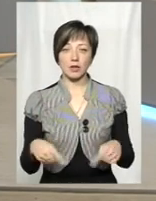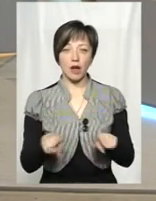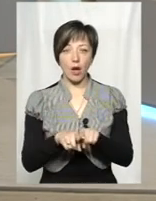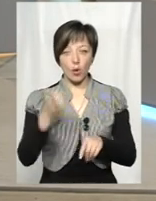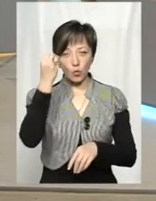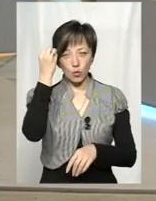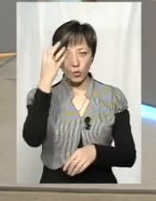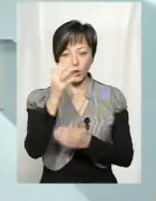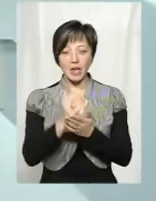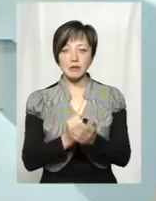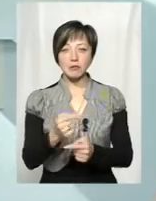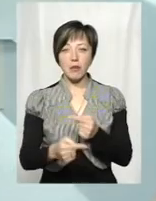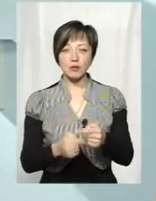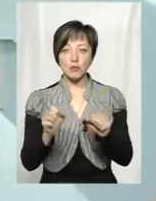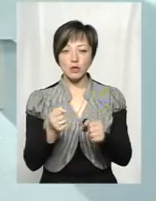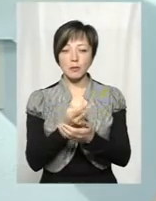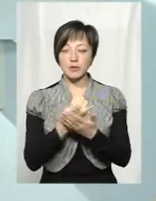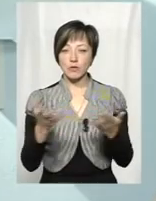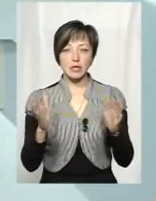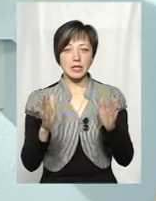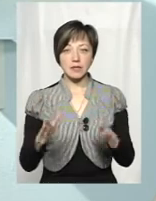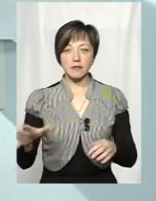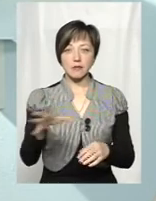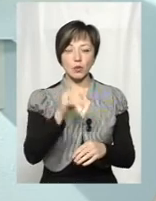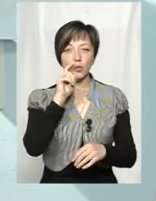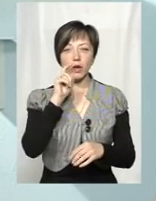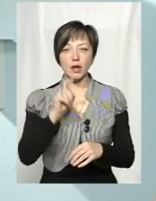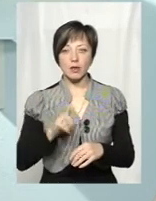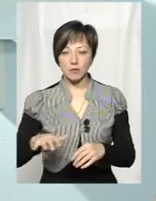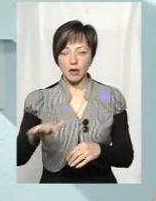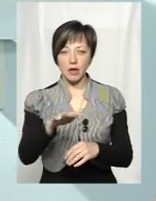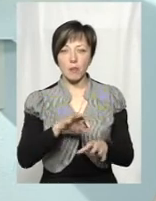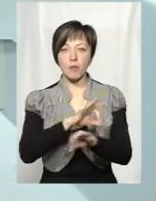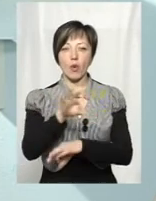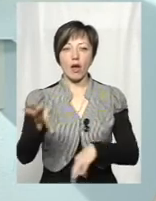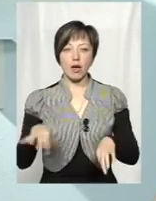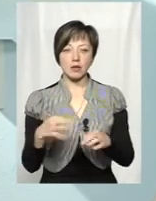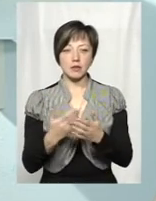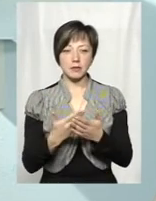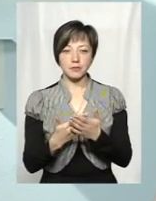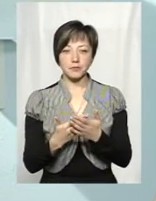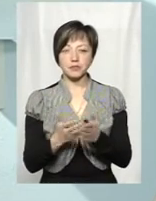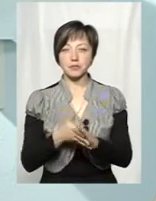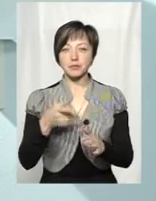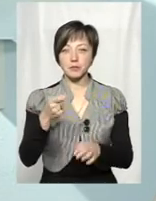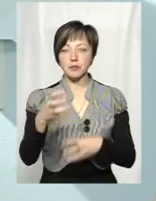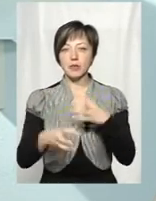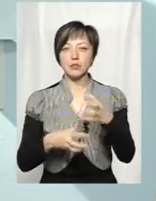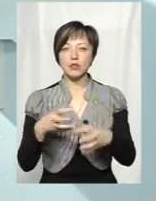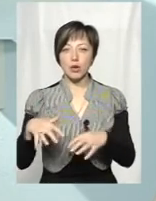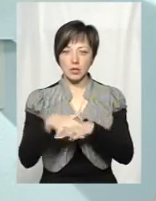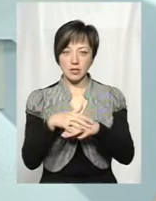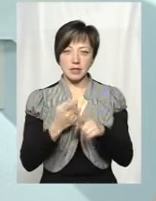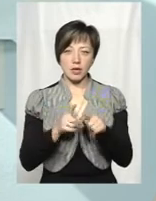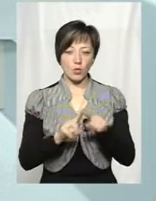культурна спадщина, яку ми можемо презентувати не тільки на всеукраїнському вимірі, а і проекти подавати в міжнародне середовище. Це